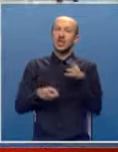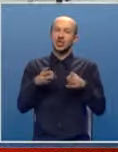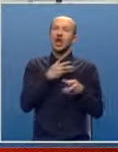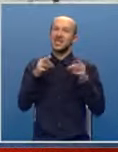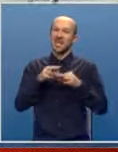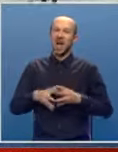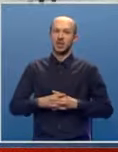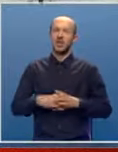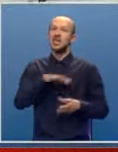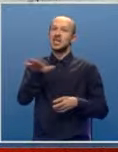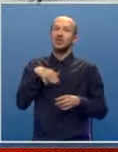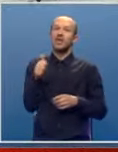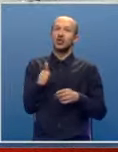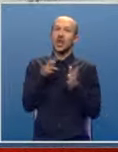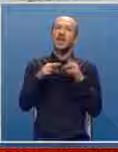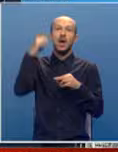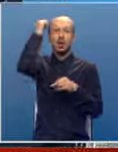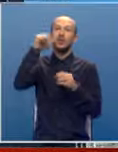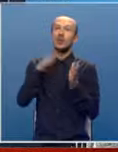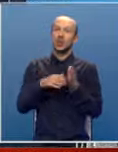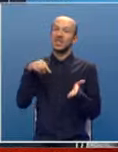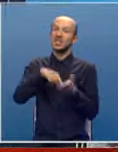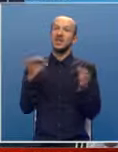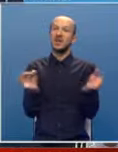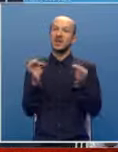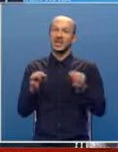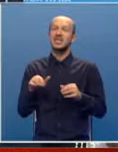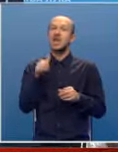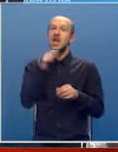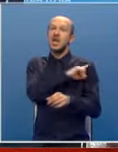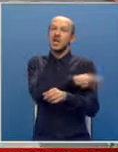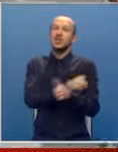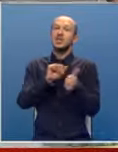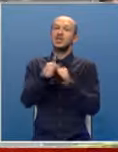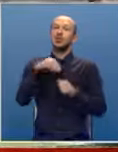za svoje vršnjake na Kosovu i Metohiji. Cilj manifestacije